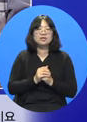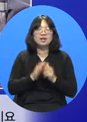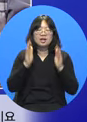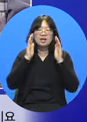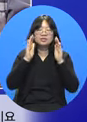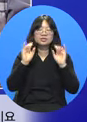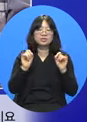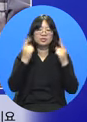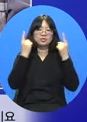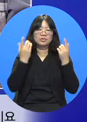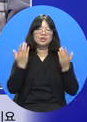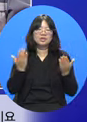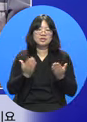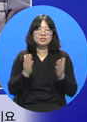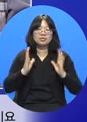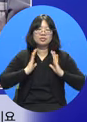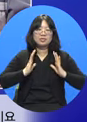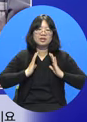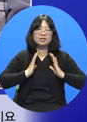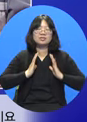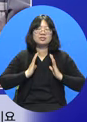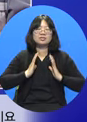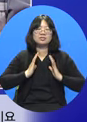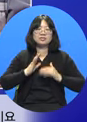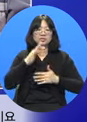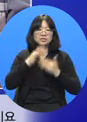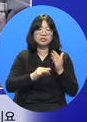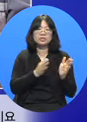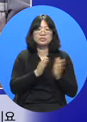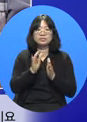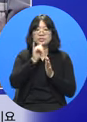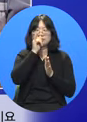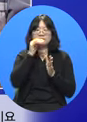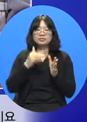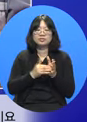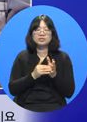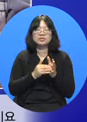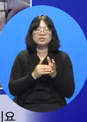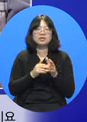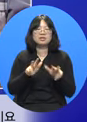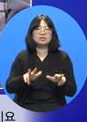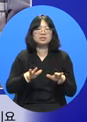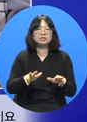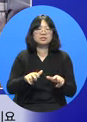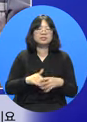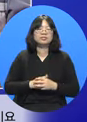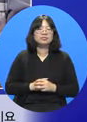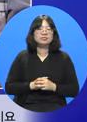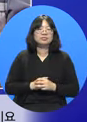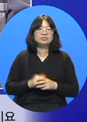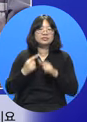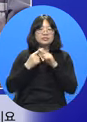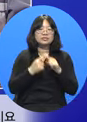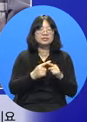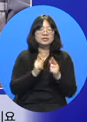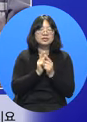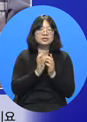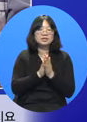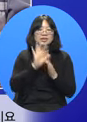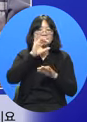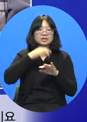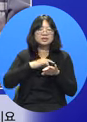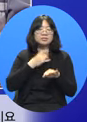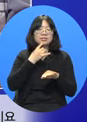학습도 하고 근로도 하는 그런 부분의 프로그램도 준비가 되어 있거든요. 이거는 지금 무조건 현장 실습으로